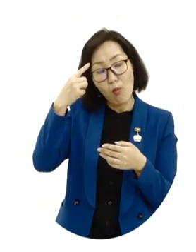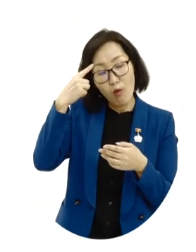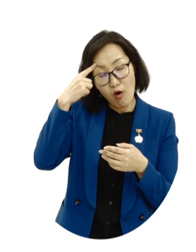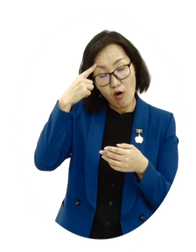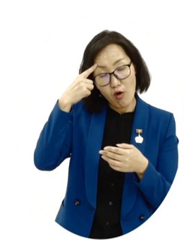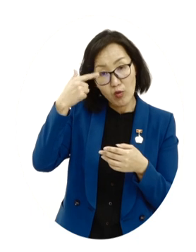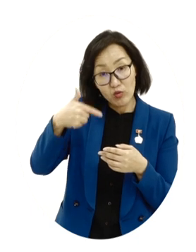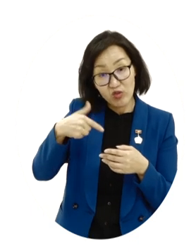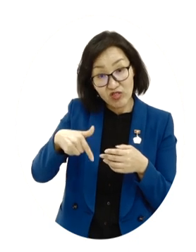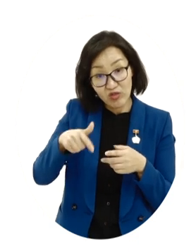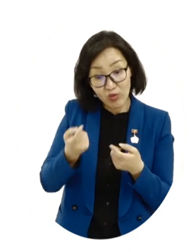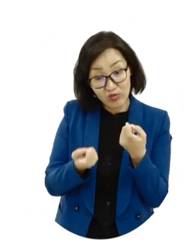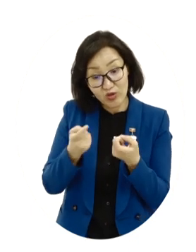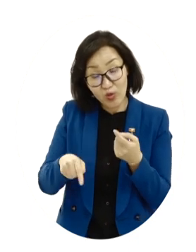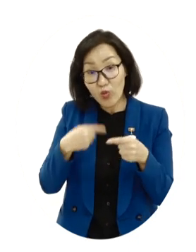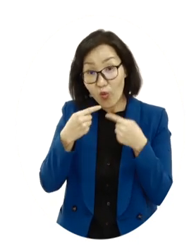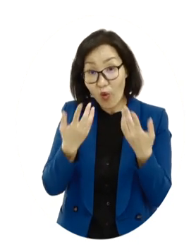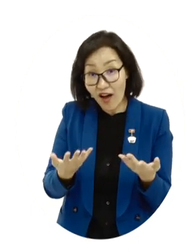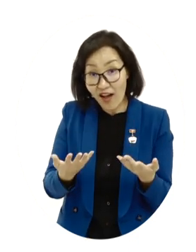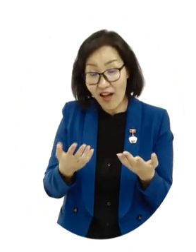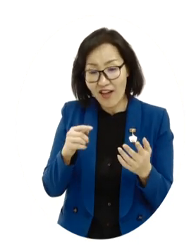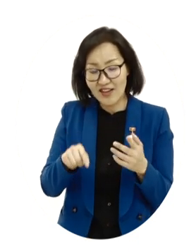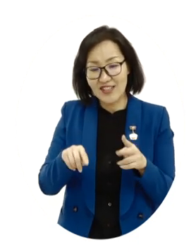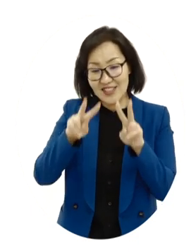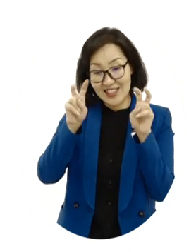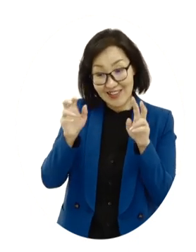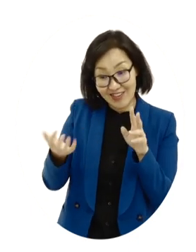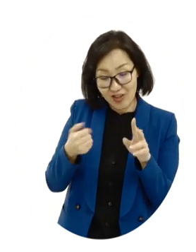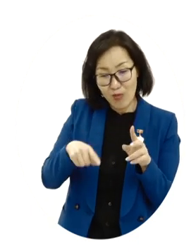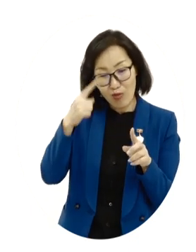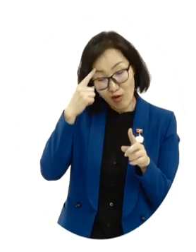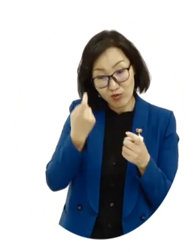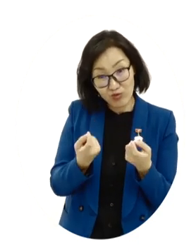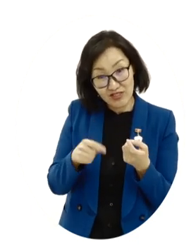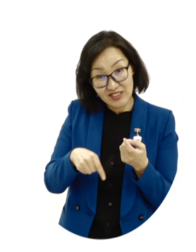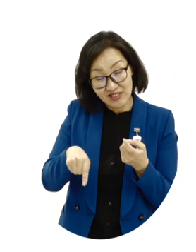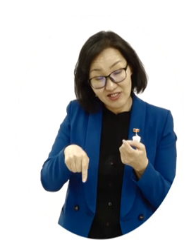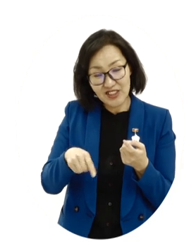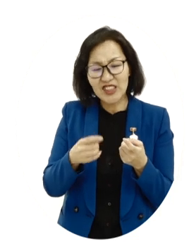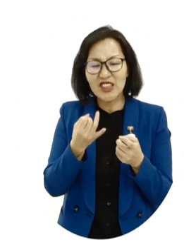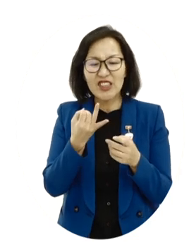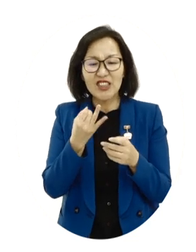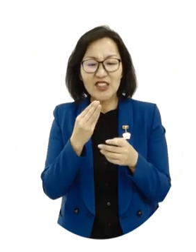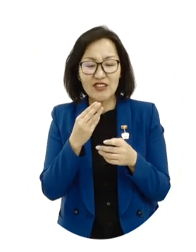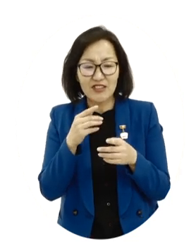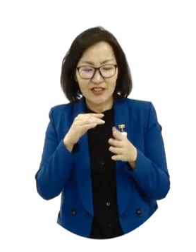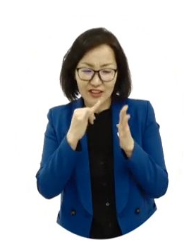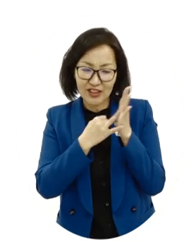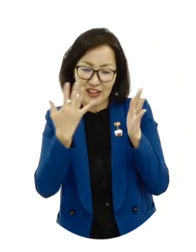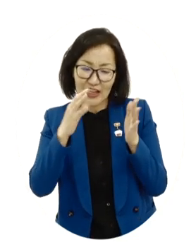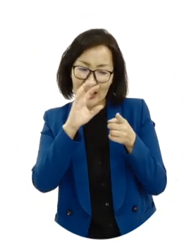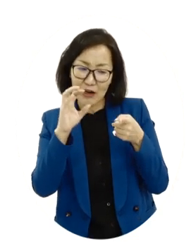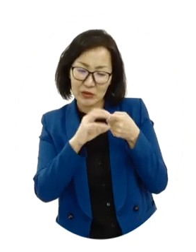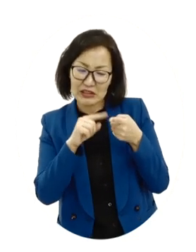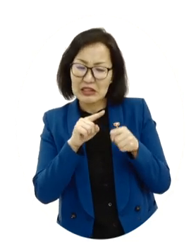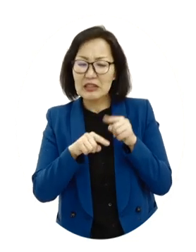байна. Тэгэхээр хүүхэд сэдвээ сонгож авсны дараа Монгол хотлын талаарх илтгэлийн агуулга нь ямар байвал илүү